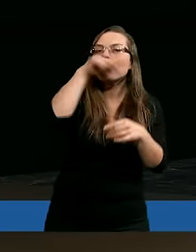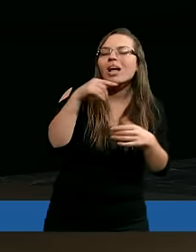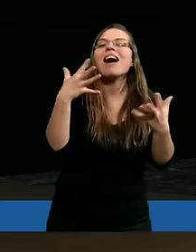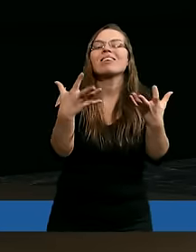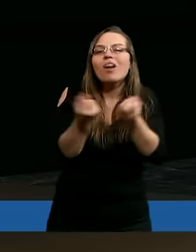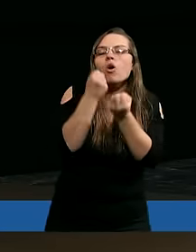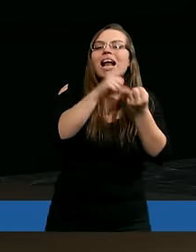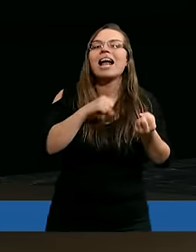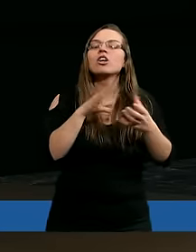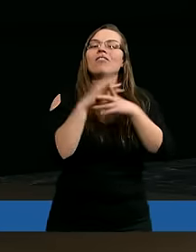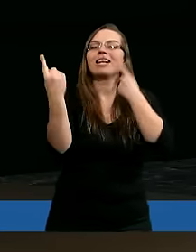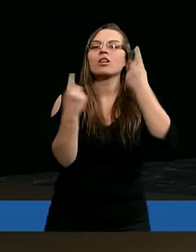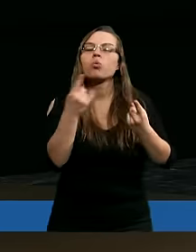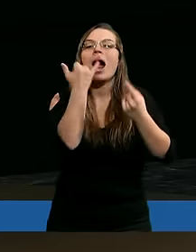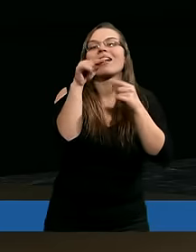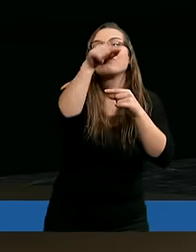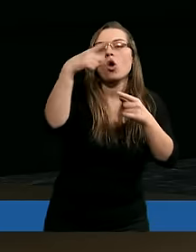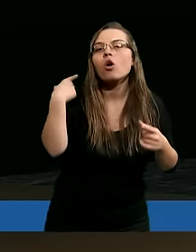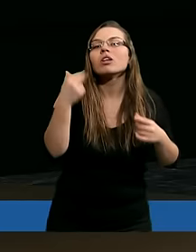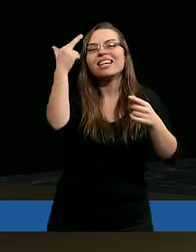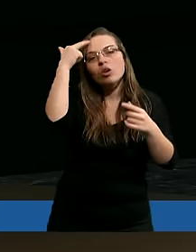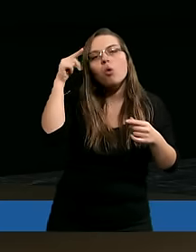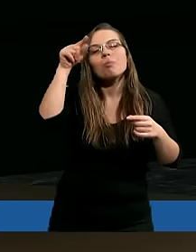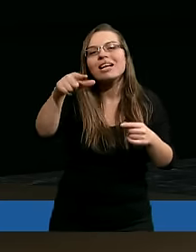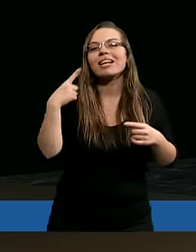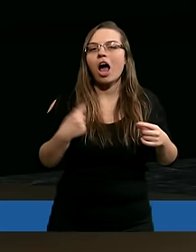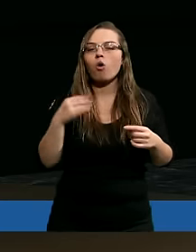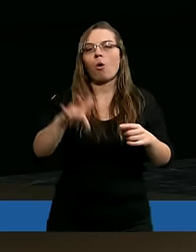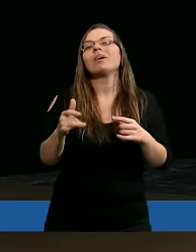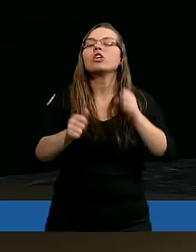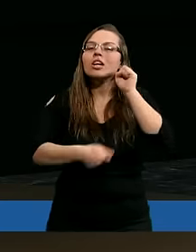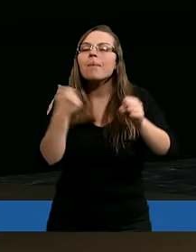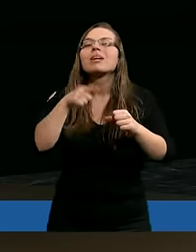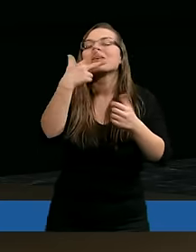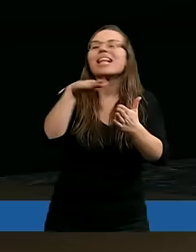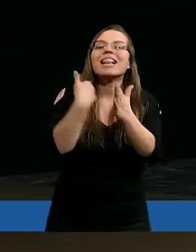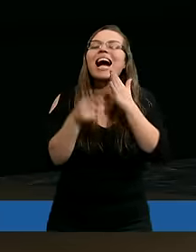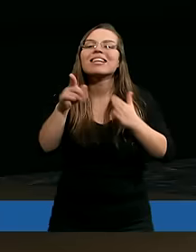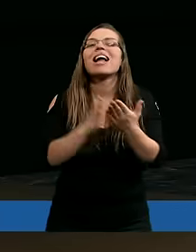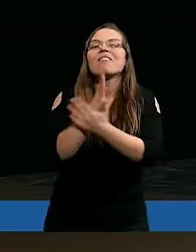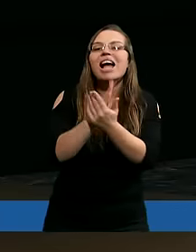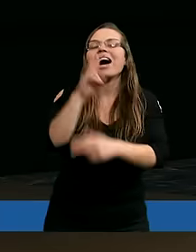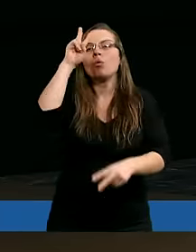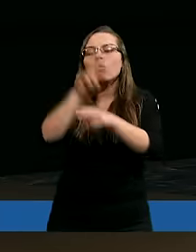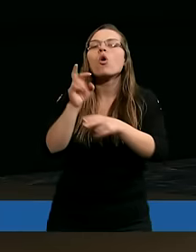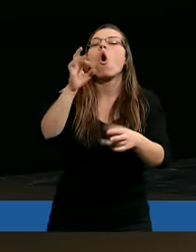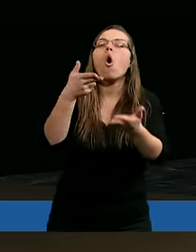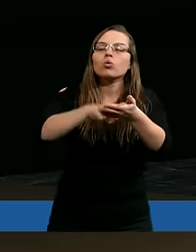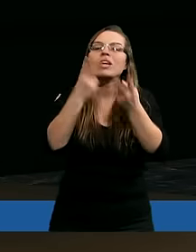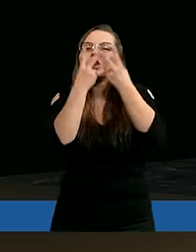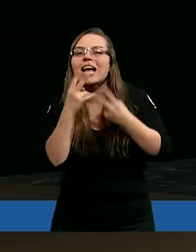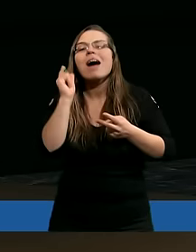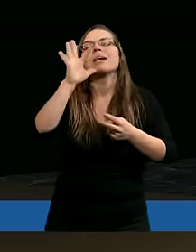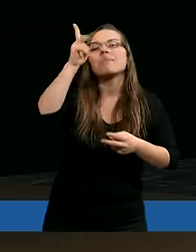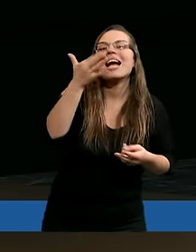się w sytuacji, w której te problemy będą dosięgały nas, żebyśmy nie stracili tej wiary, tej ufności, o której czytamy, o której tak